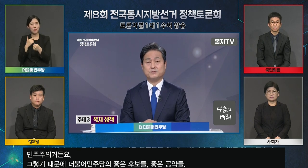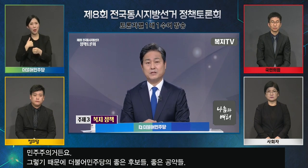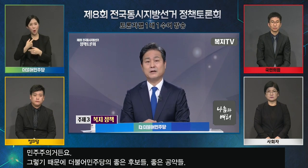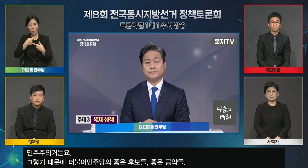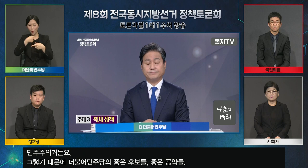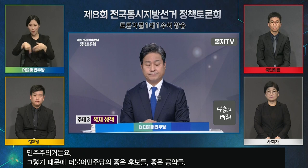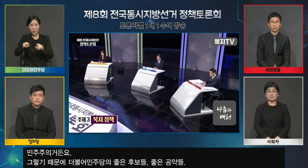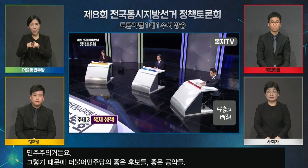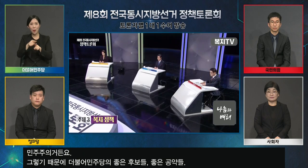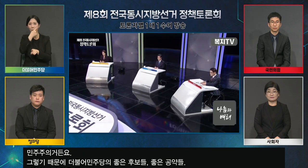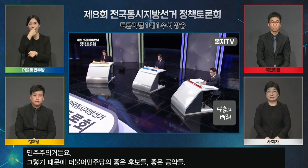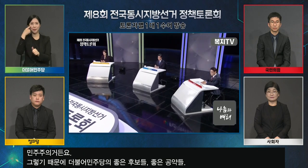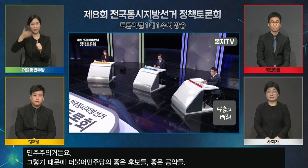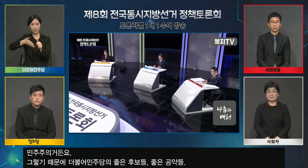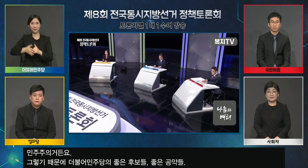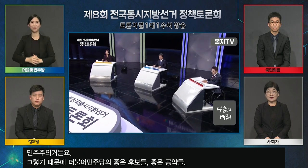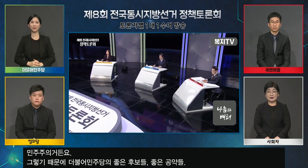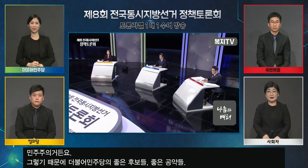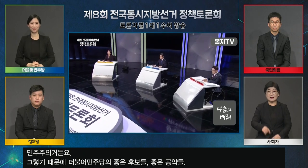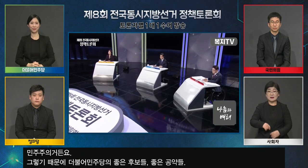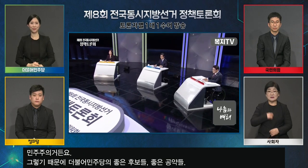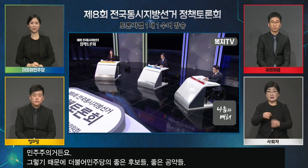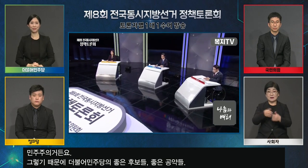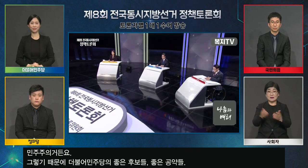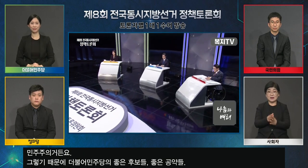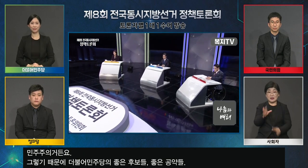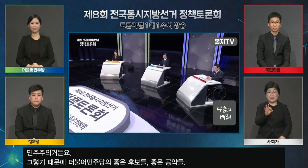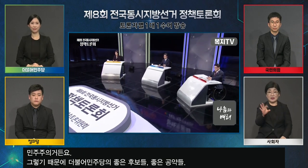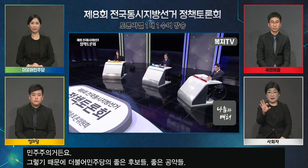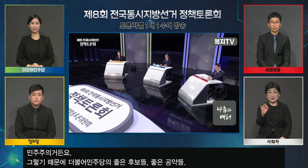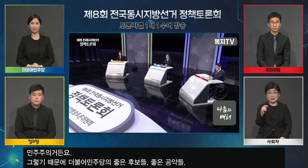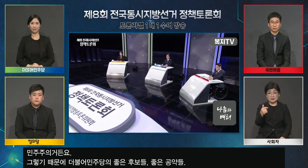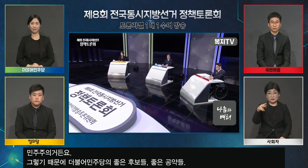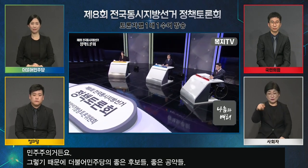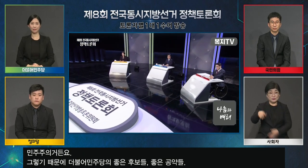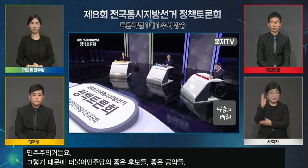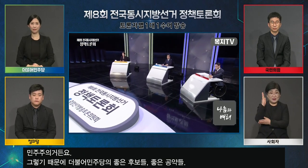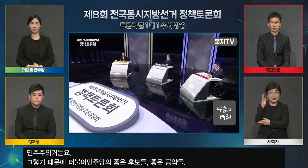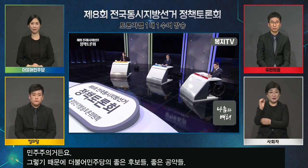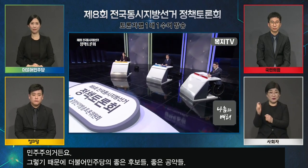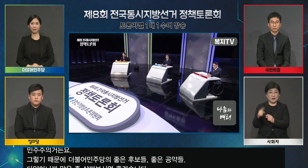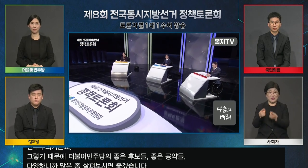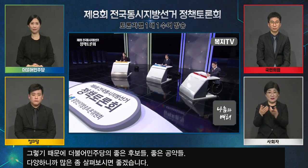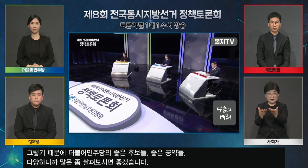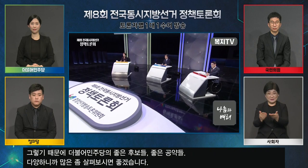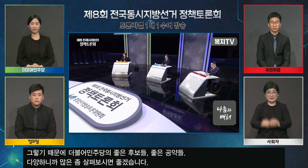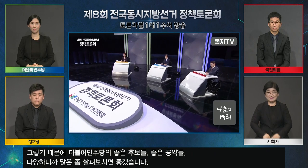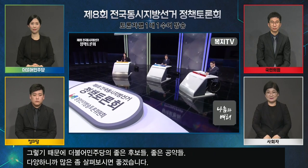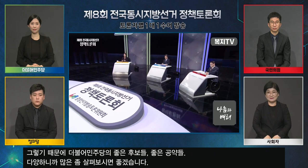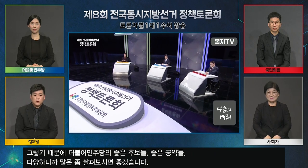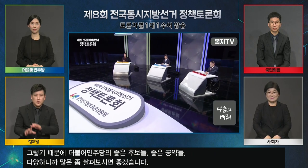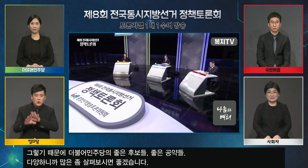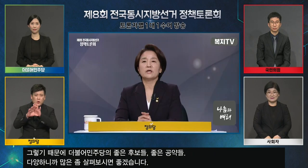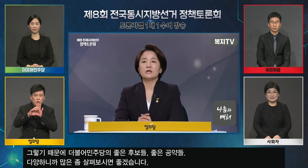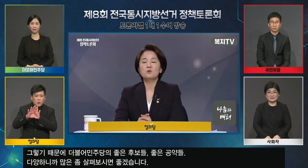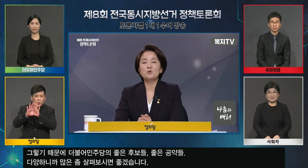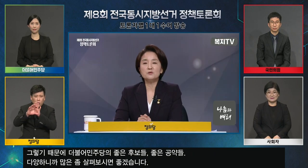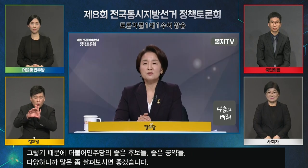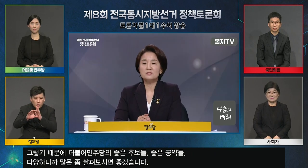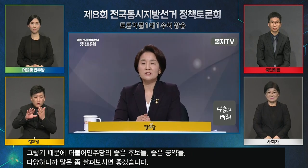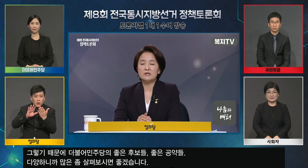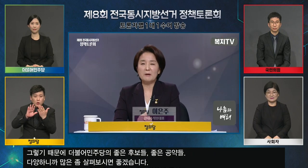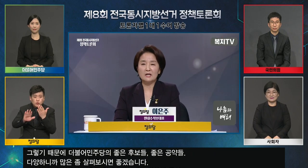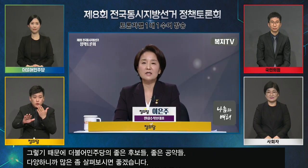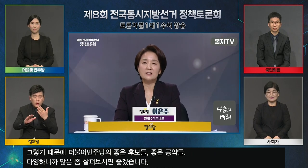좋겠습니다. 정의당의 이은주 원내소부 대표 말씀해 주시죠. 네, 코로나19 이후에